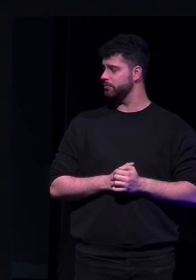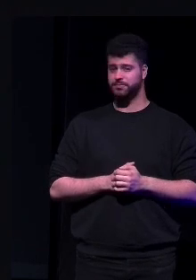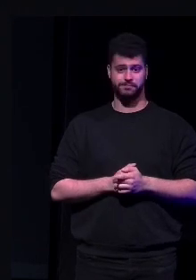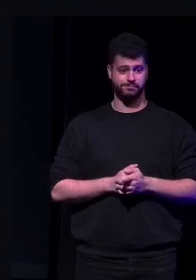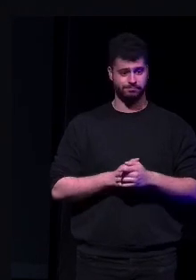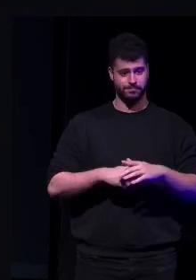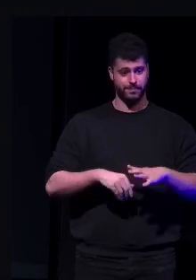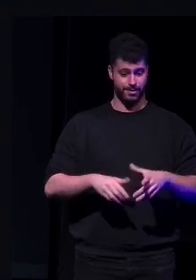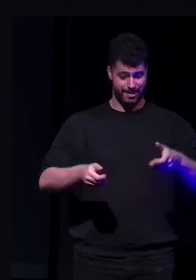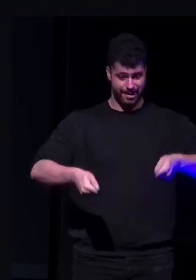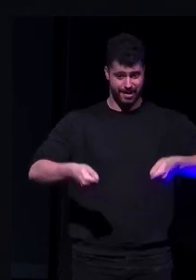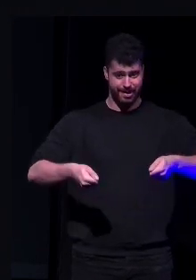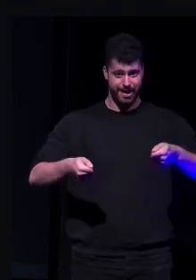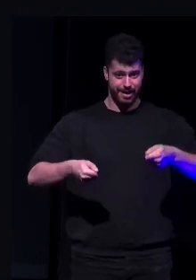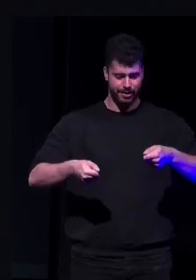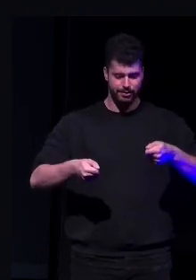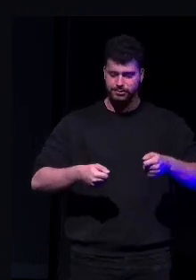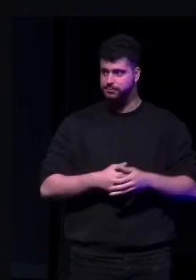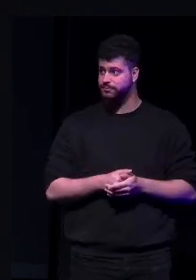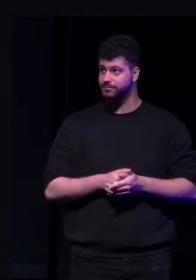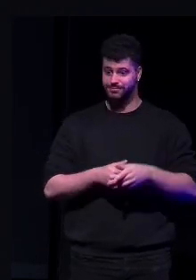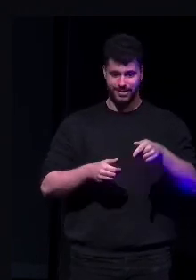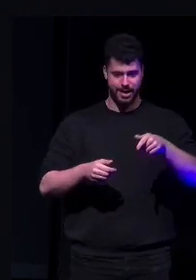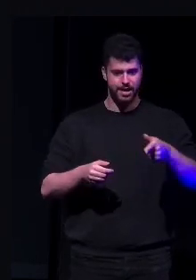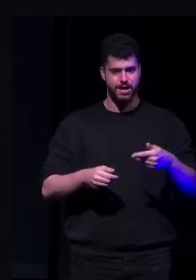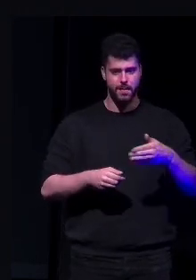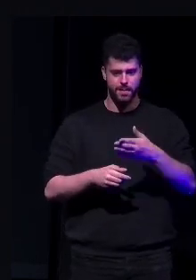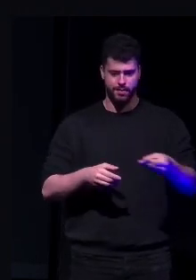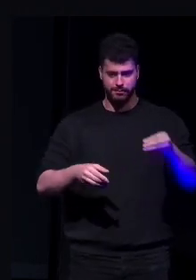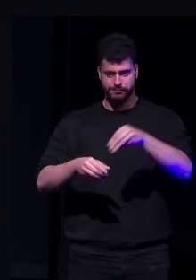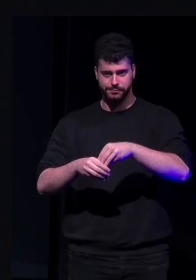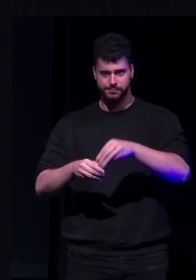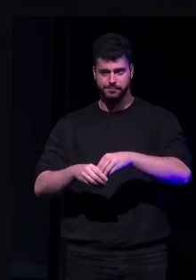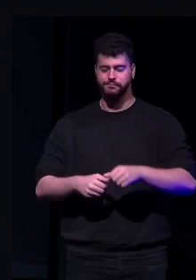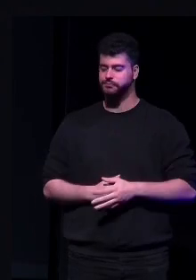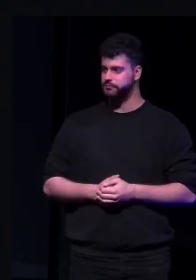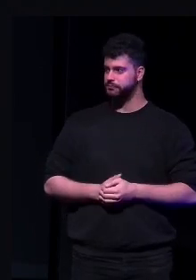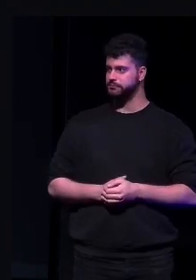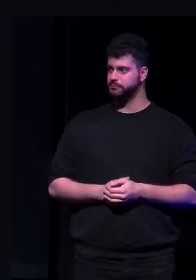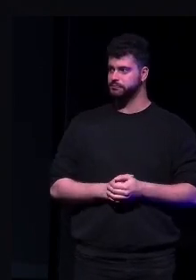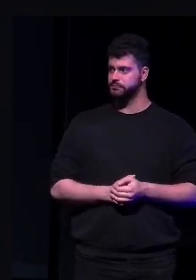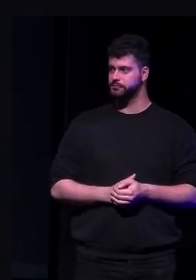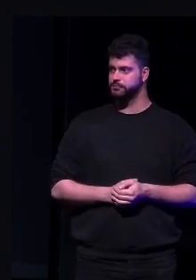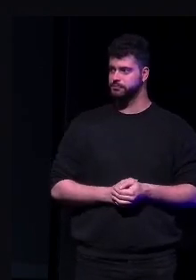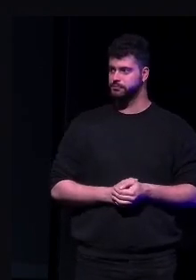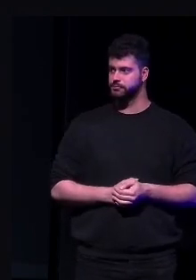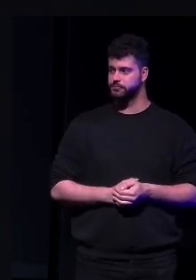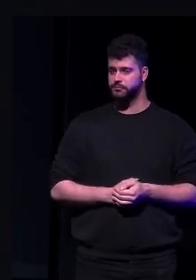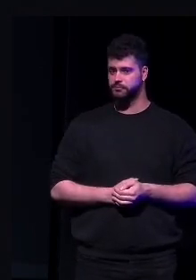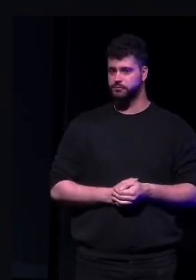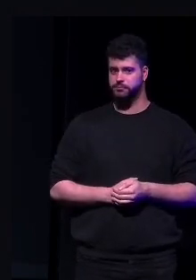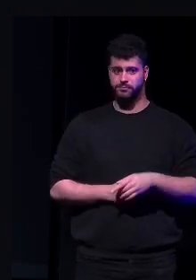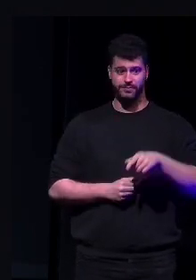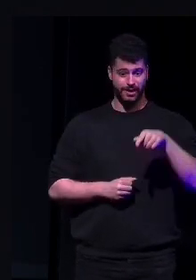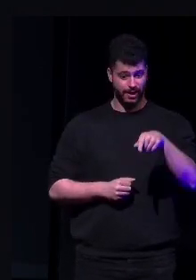la seva barca en un mitjà per transportar els primers turistes i visitants de la nostra costa. Això no només